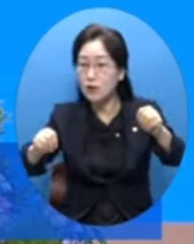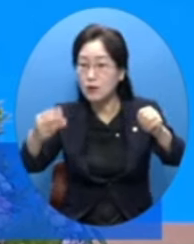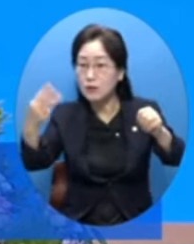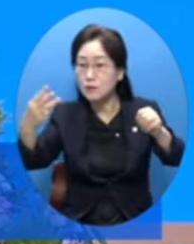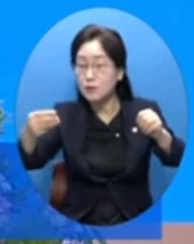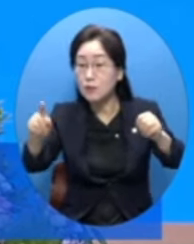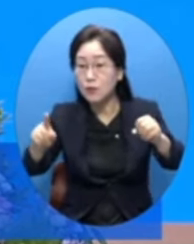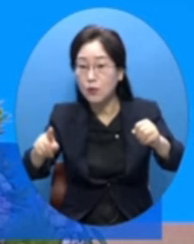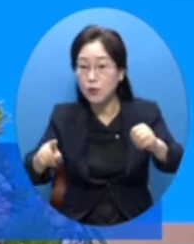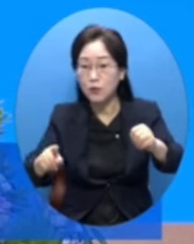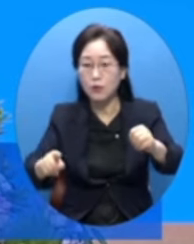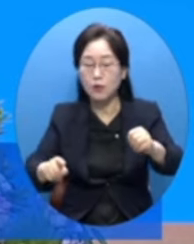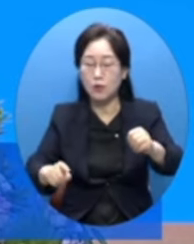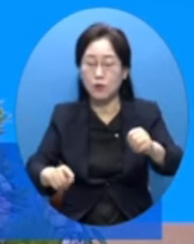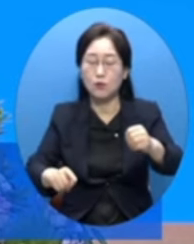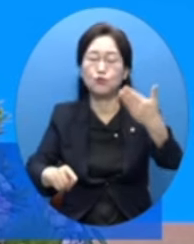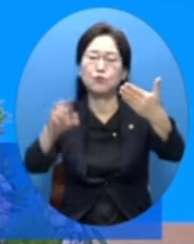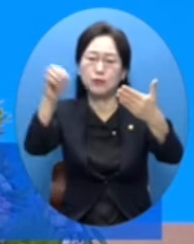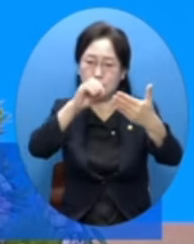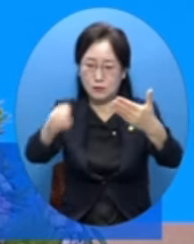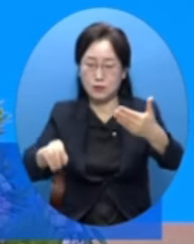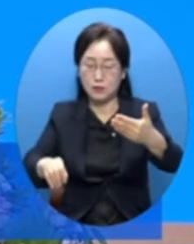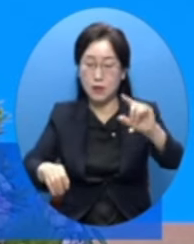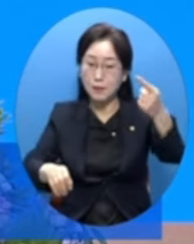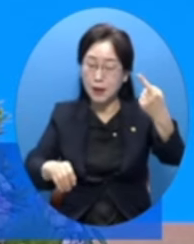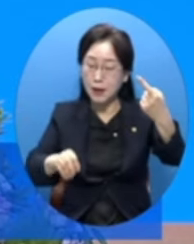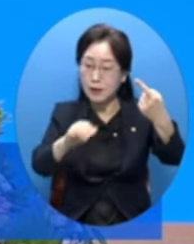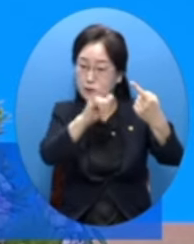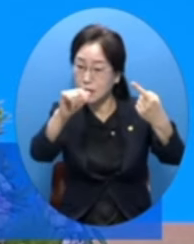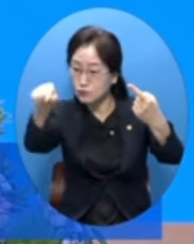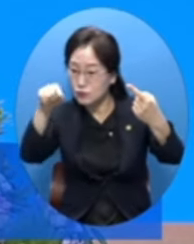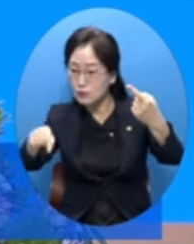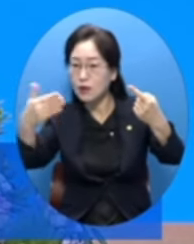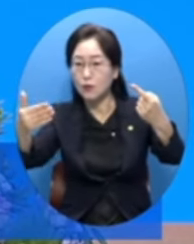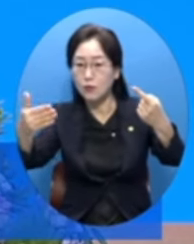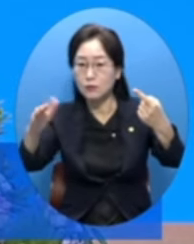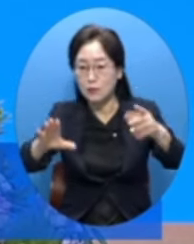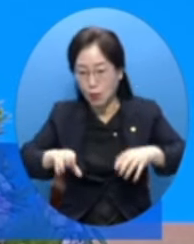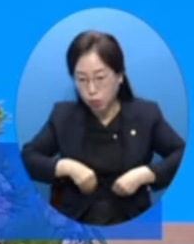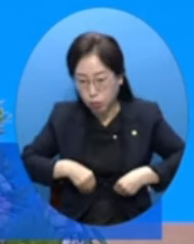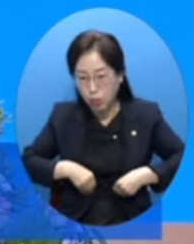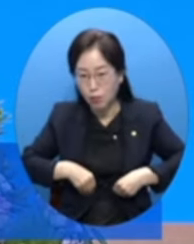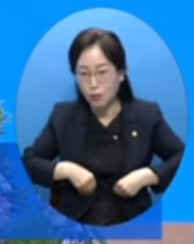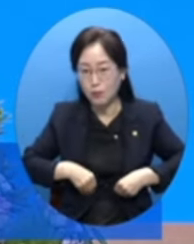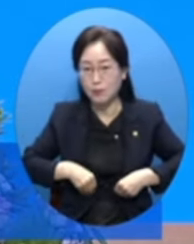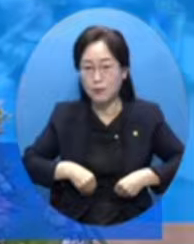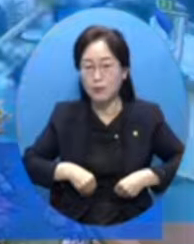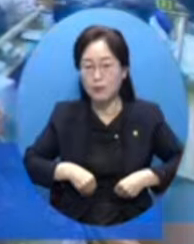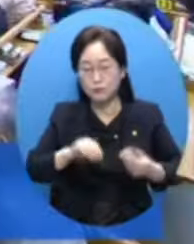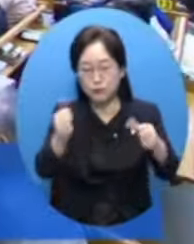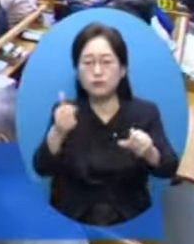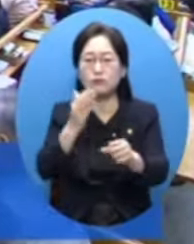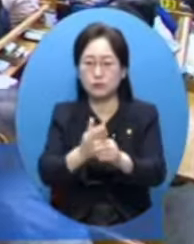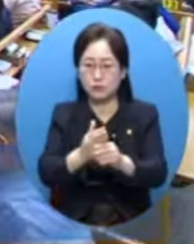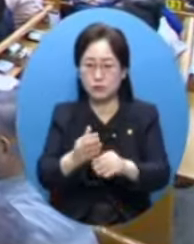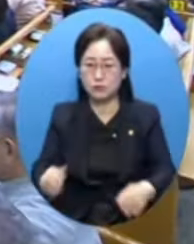중에 9명은 지금도 굶주림 가운데 죽어가고 있는 것입니다. 우리가